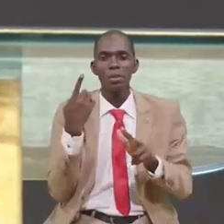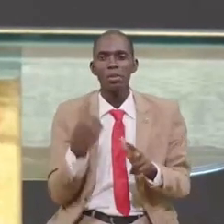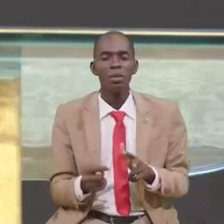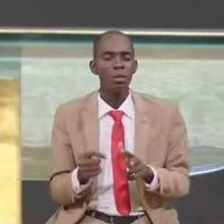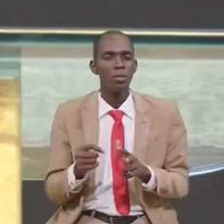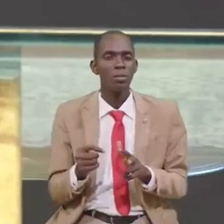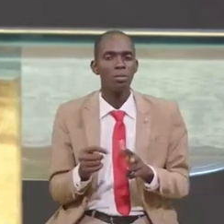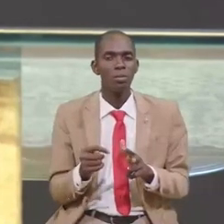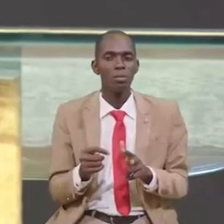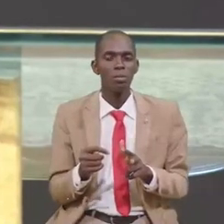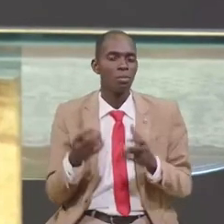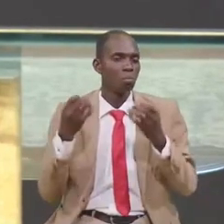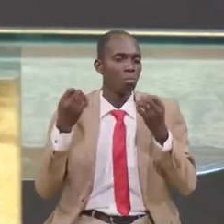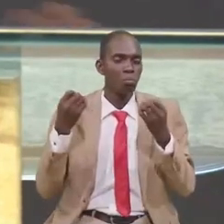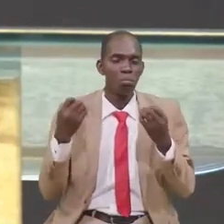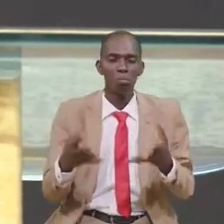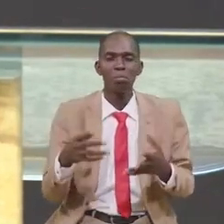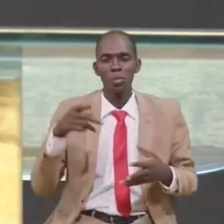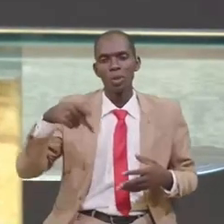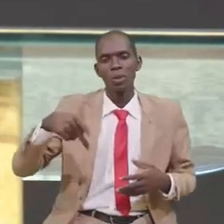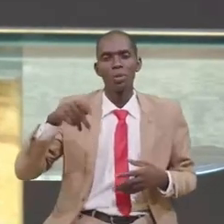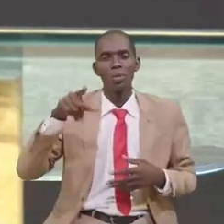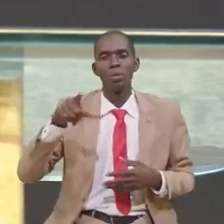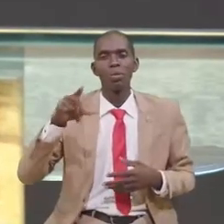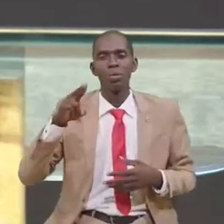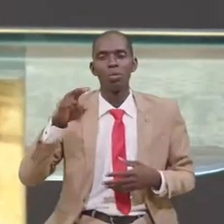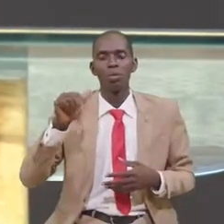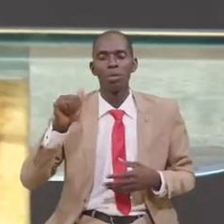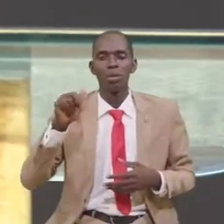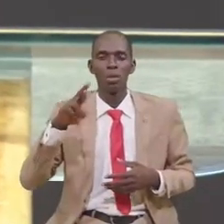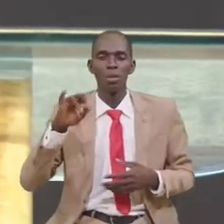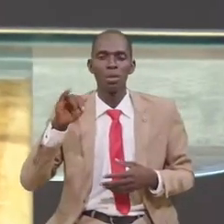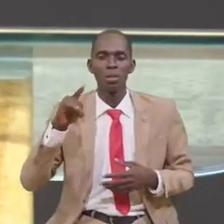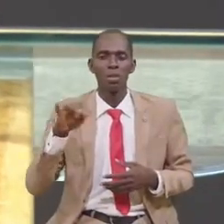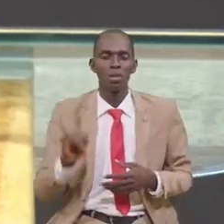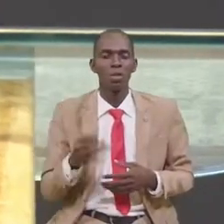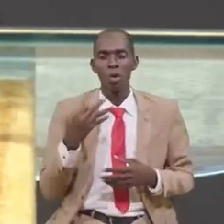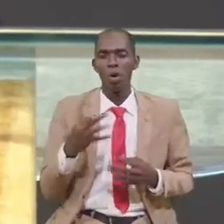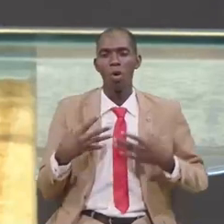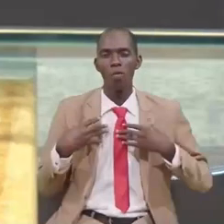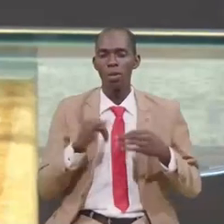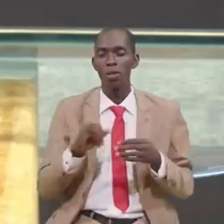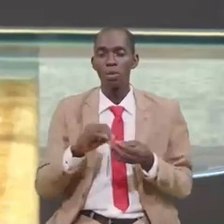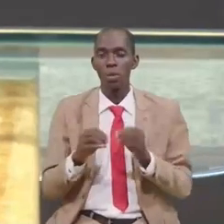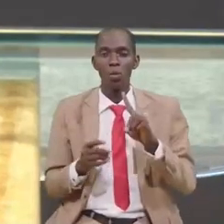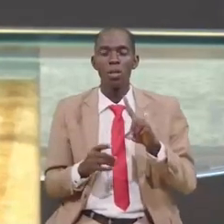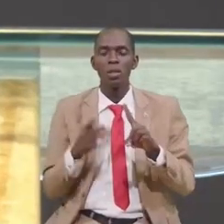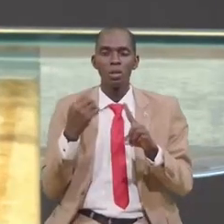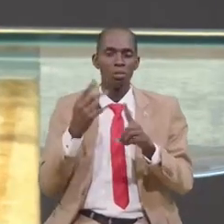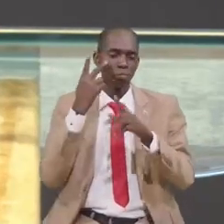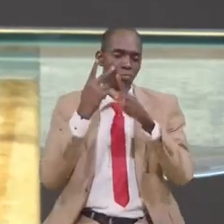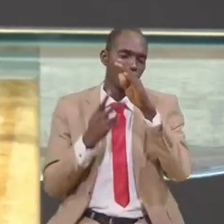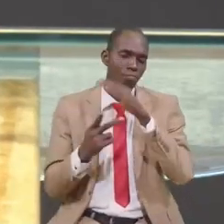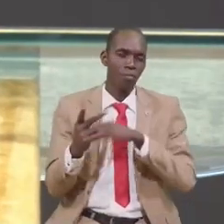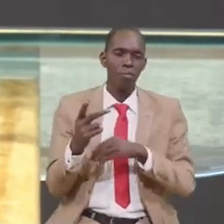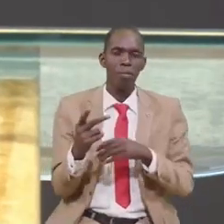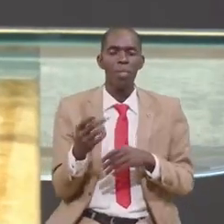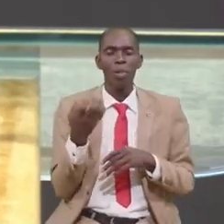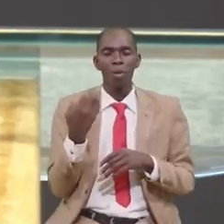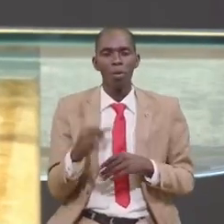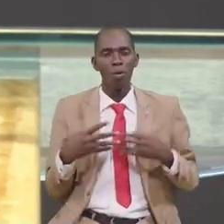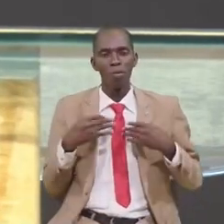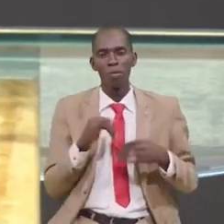la pluralité de guérison, des guérisons. Numéro 1, la prophétie de la guérison.